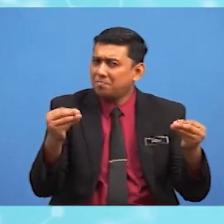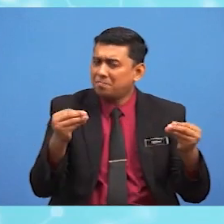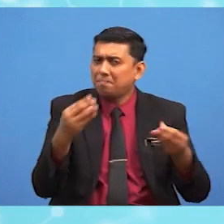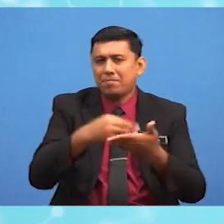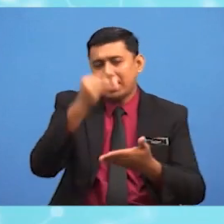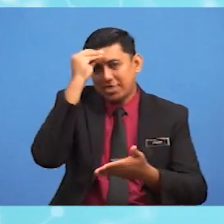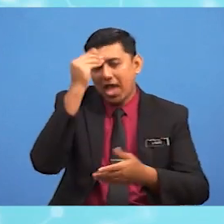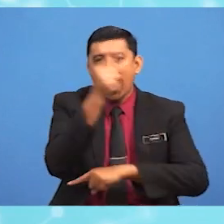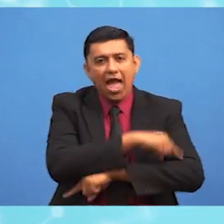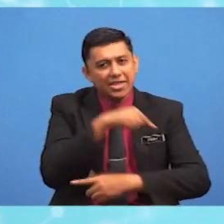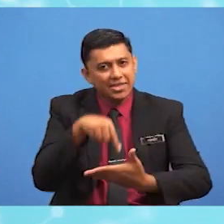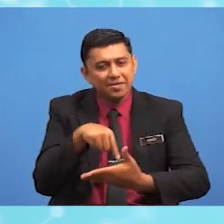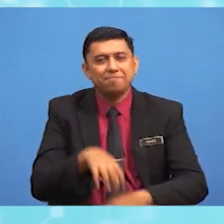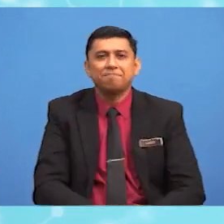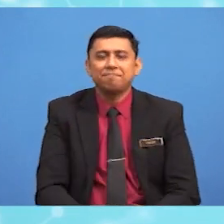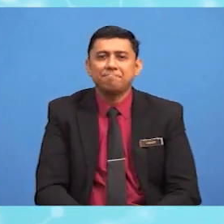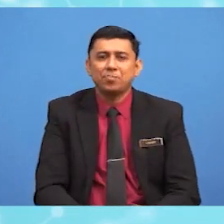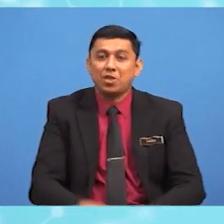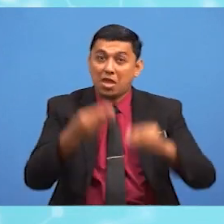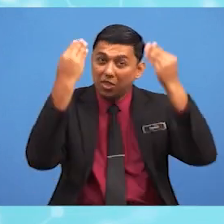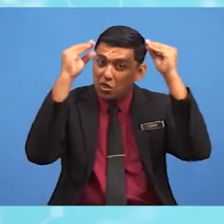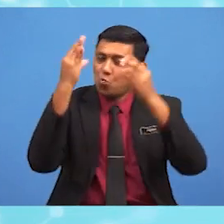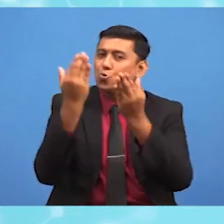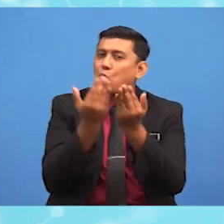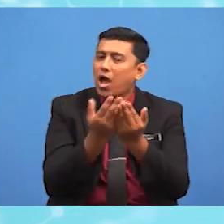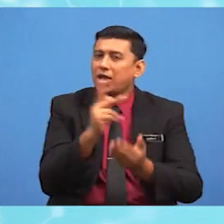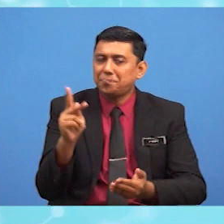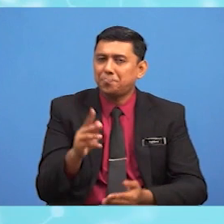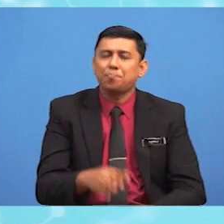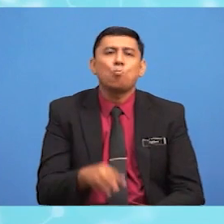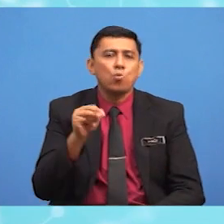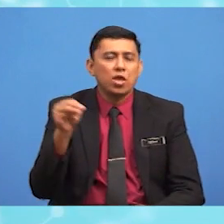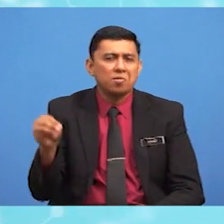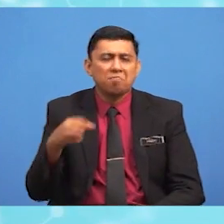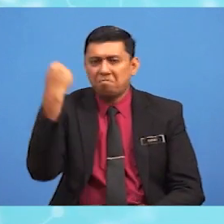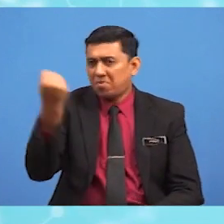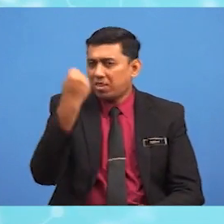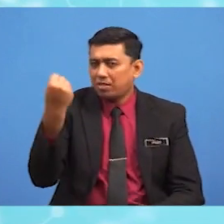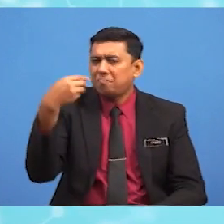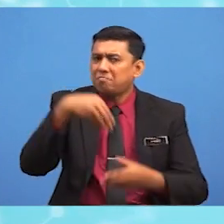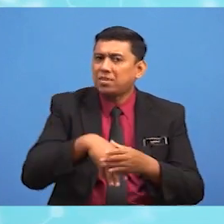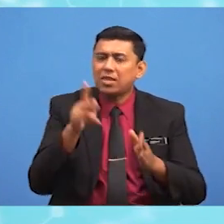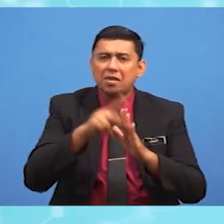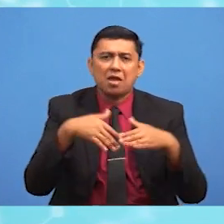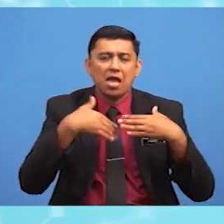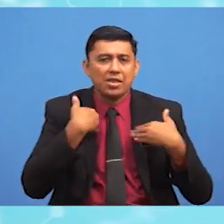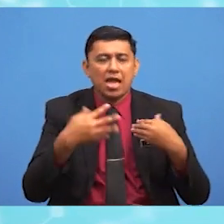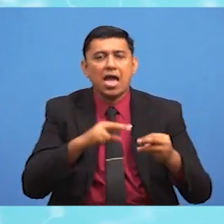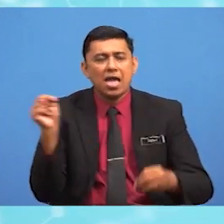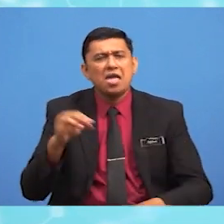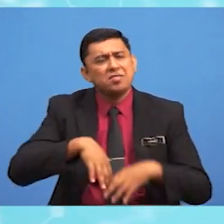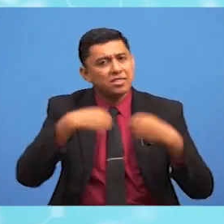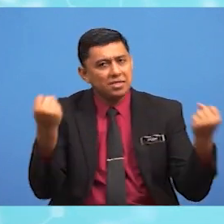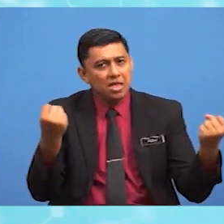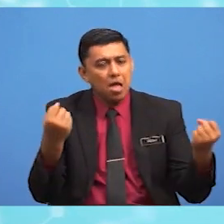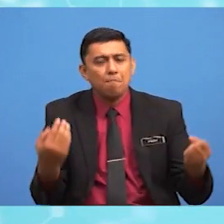sudah sesi pembelajaran kita pada hari ini. Cikgu doakan semoga murid-murid sentiasa dalam keadaan sihat